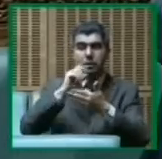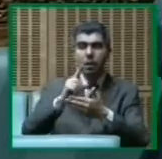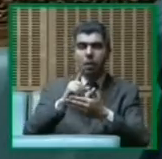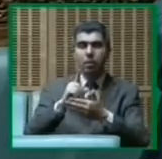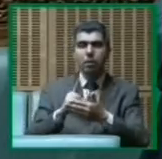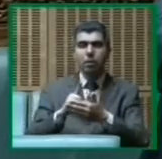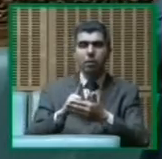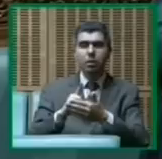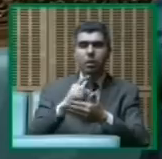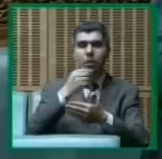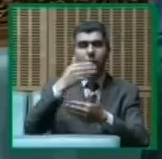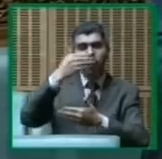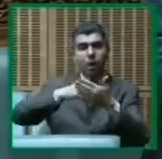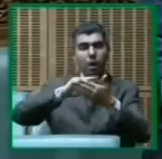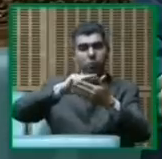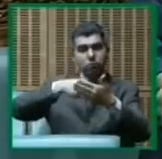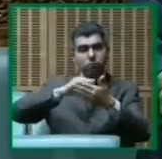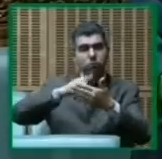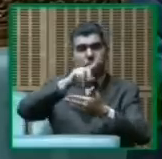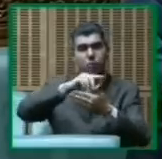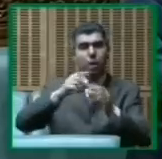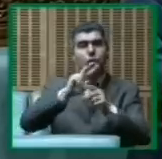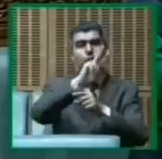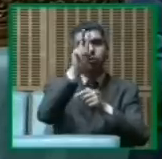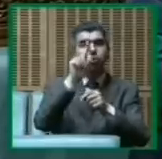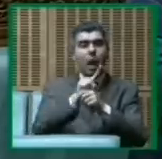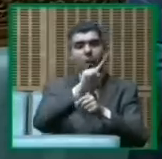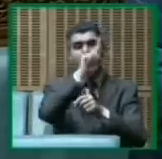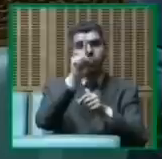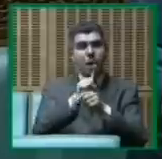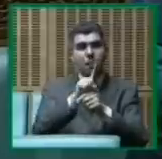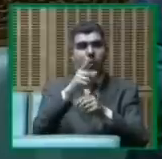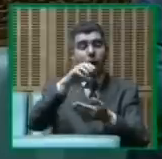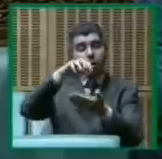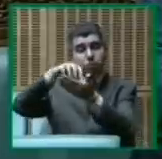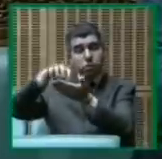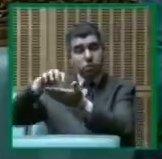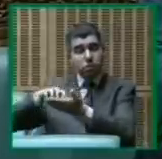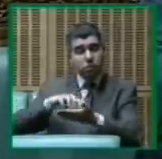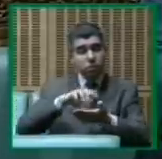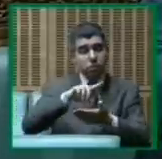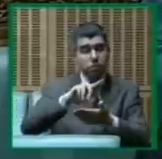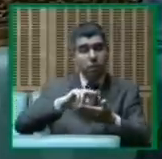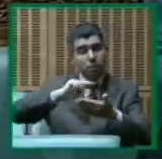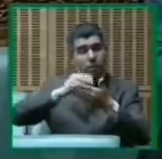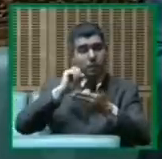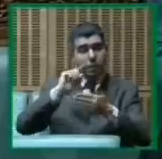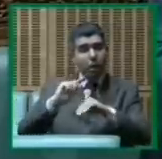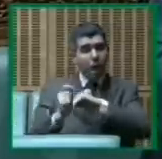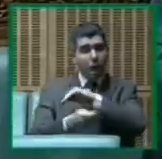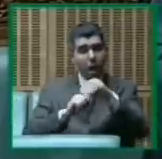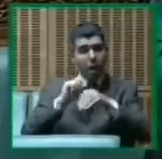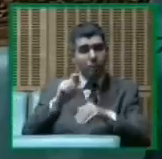كانت واحد الاتفاقيه مع جماعه الشلالات بخصوص واحد العدد ديال الدواوير اللي هما ولاد سيدي علي واركو